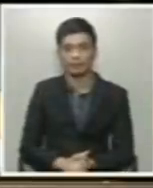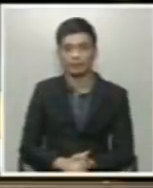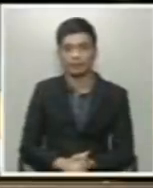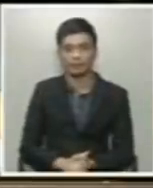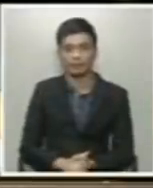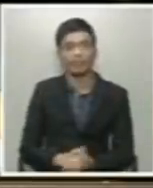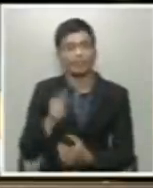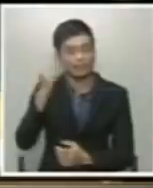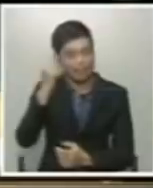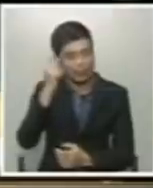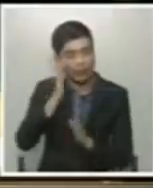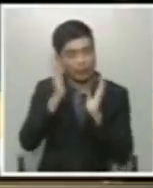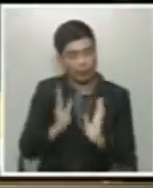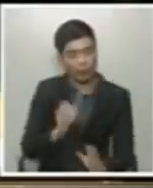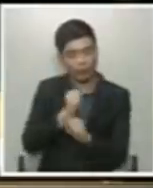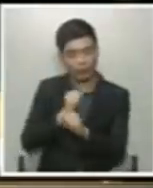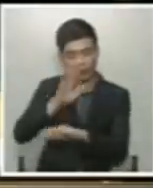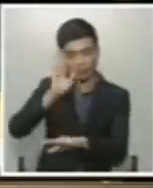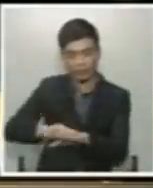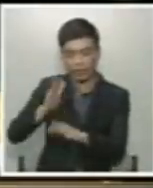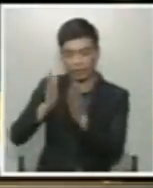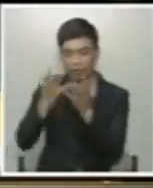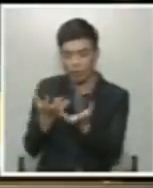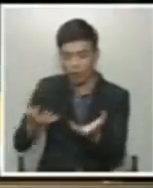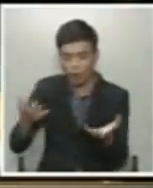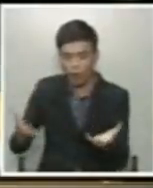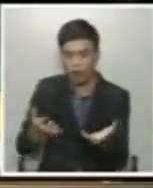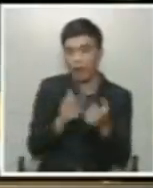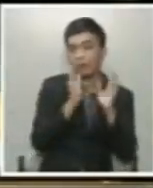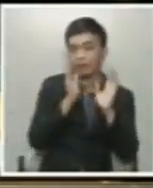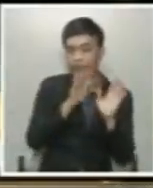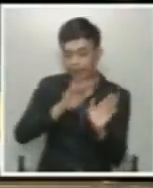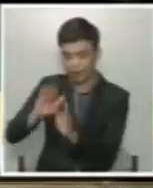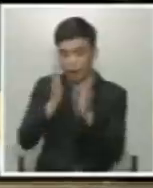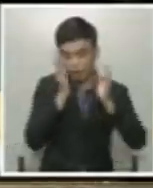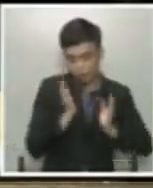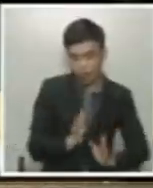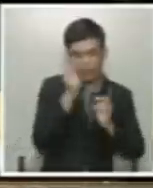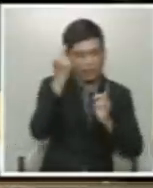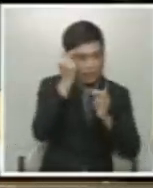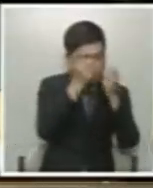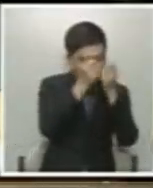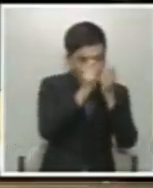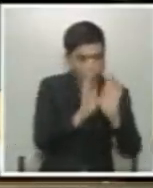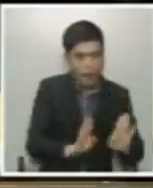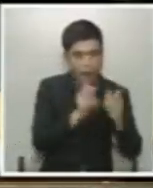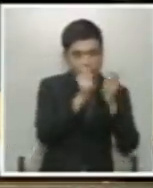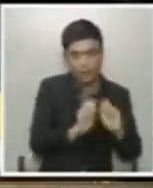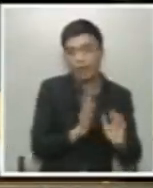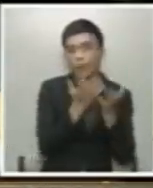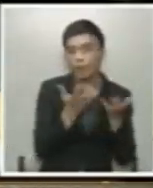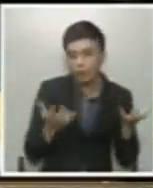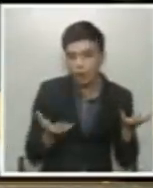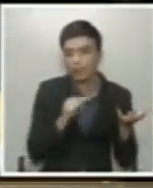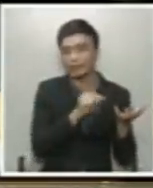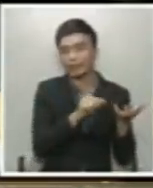รงงานที่ใช้เครื่องมือนะครับแต่ว่าแรงงานที่ออกแบบเครื่องมือออกลองสูงที่เรียกว่า new S curve นะครับ